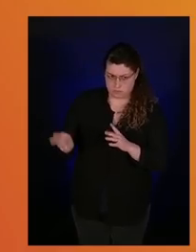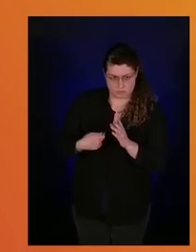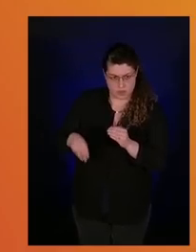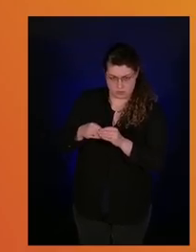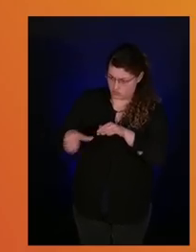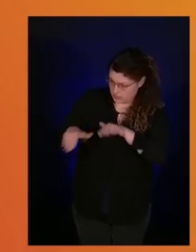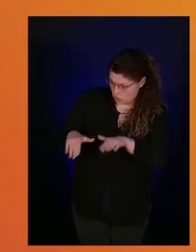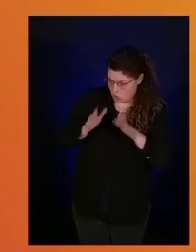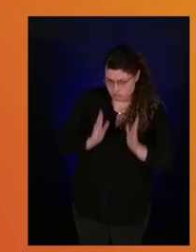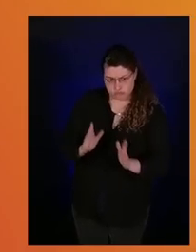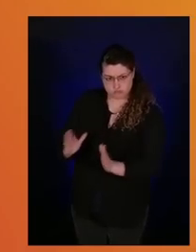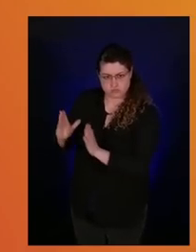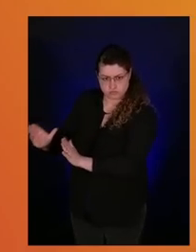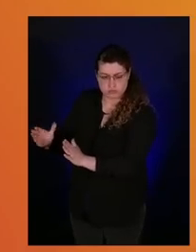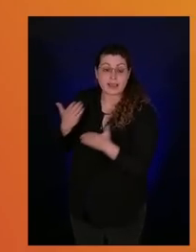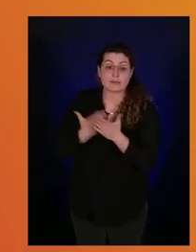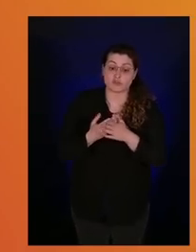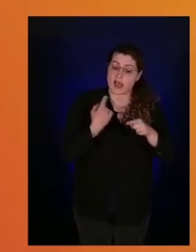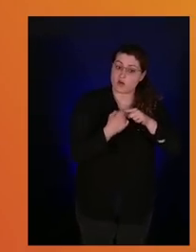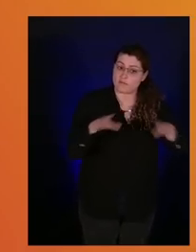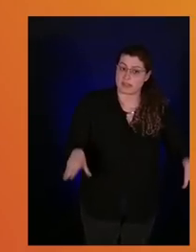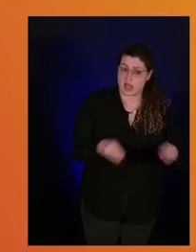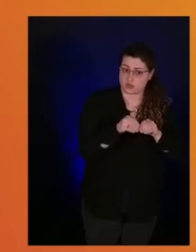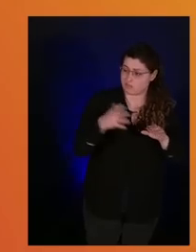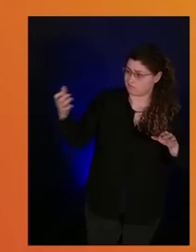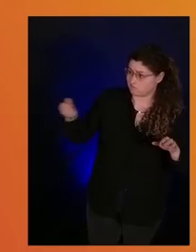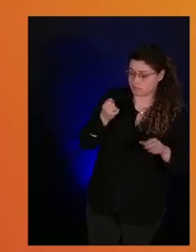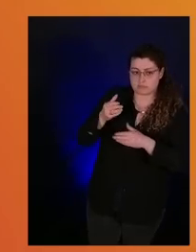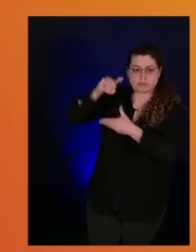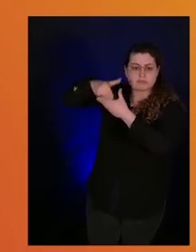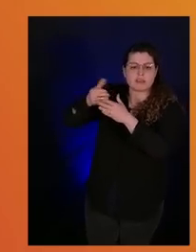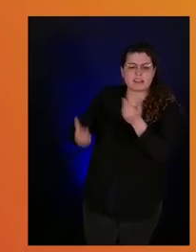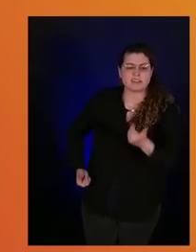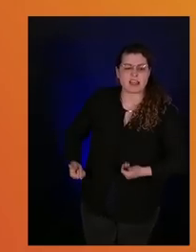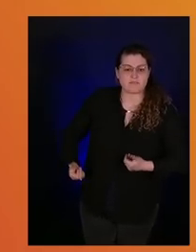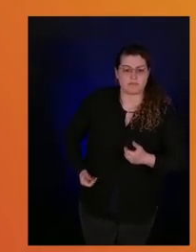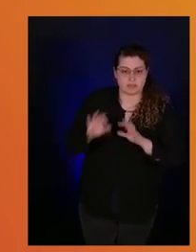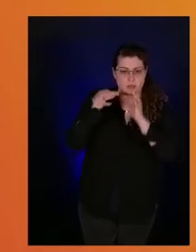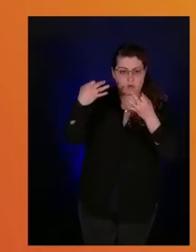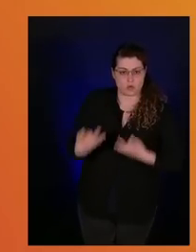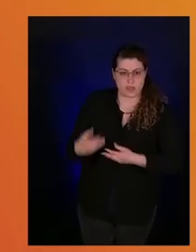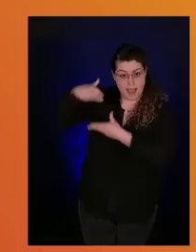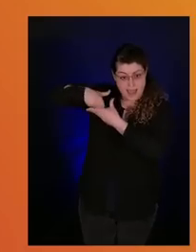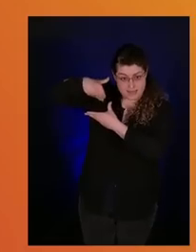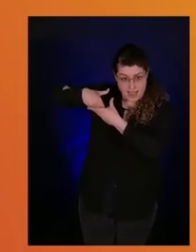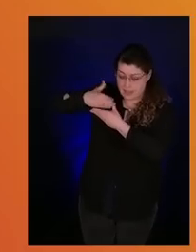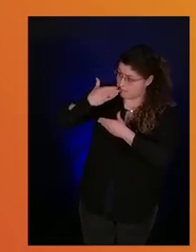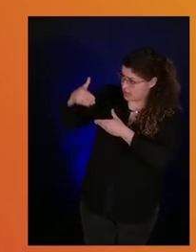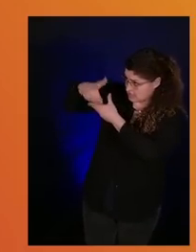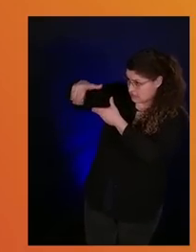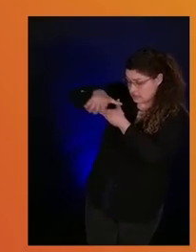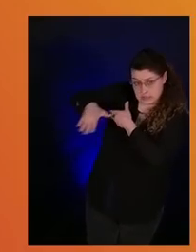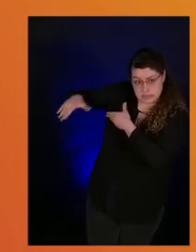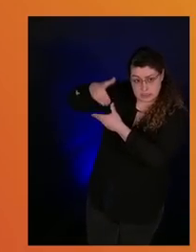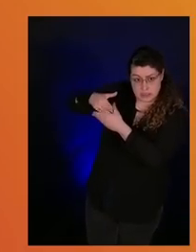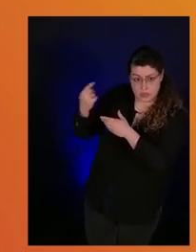méthodologique. C'est pourquoi la Confédération s'est dotée d'un service comptable interne. Nous tenons à remercier l'ensemble du personnel qui